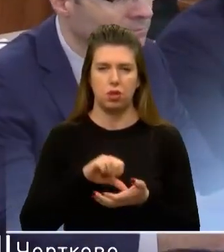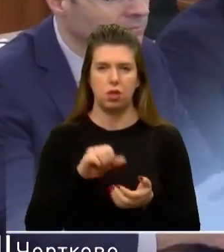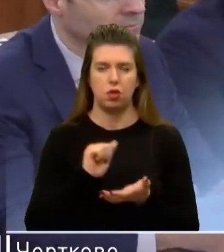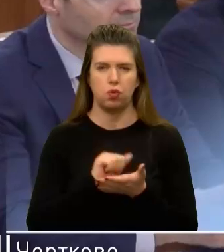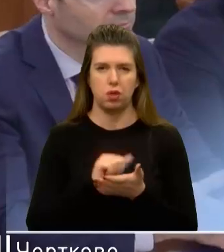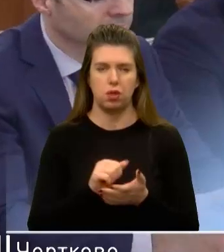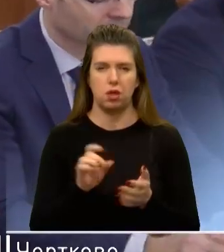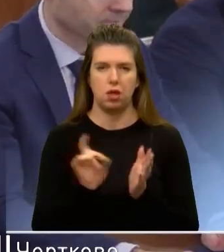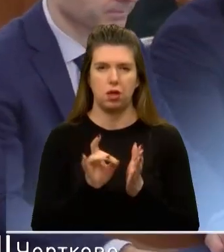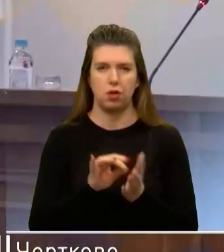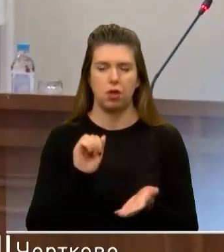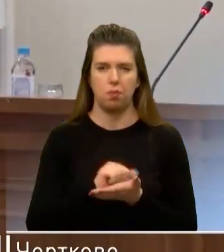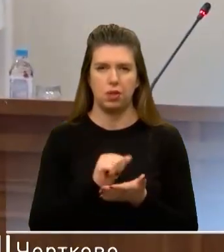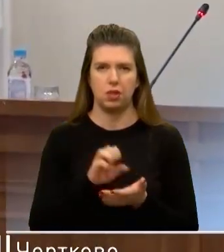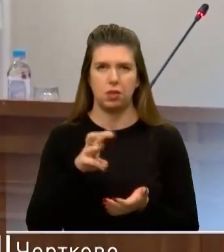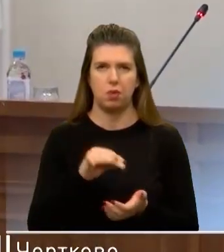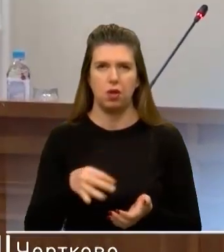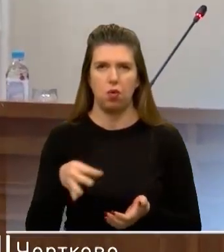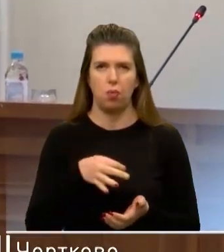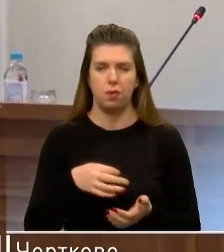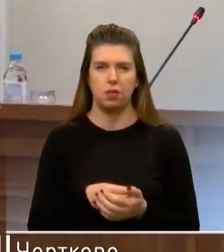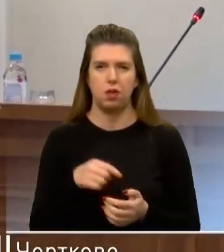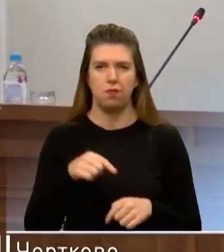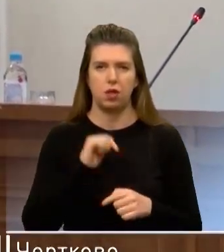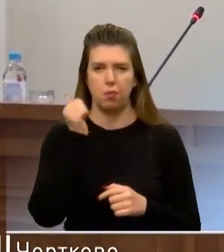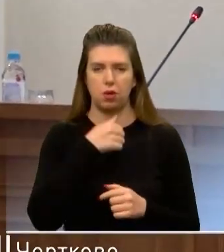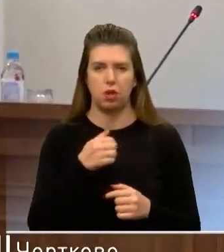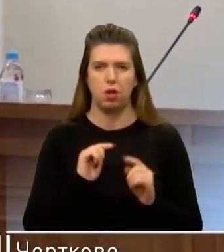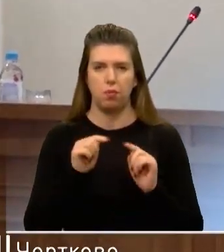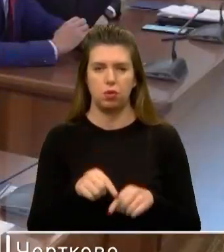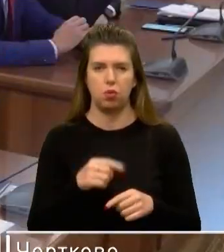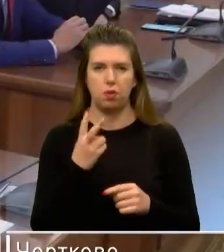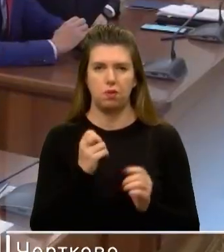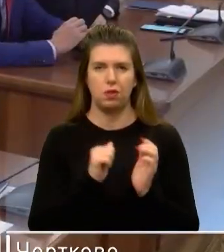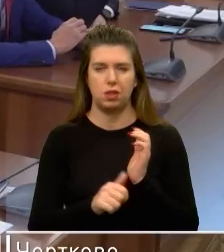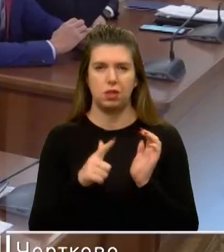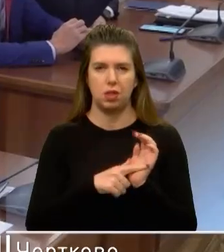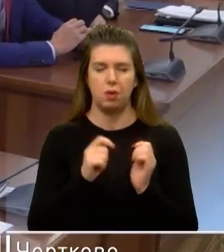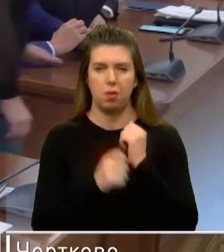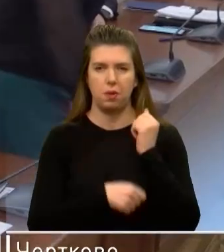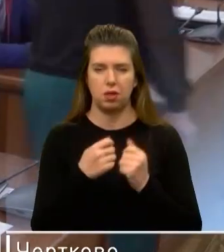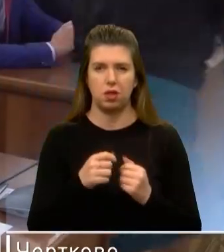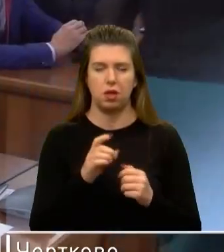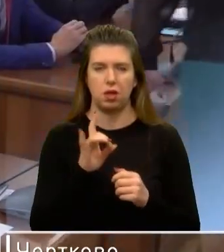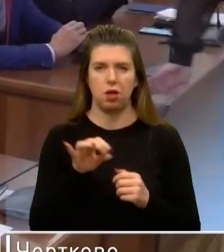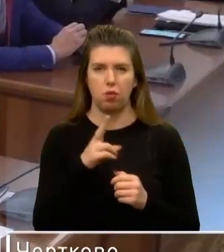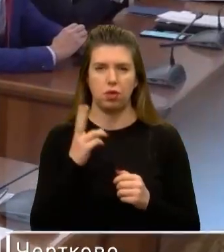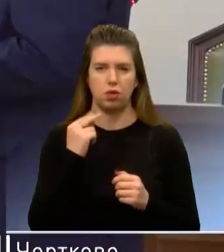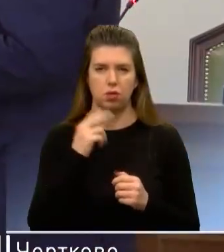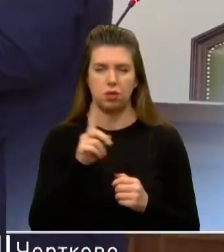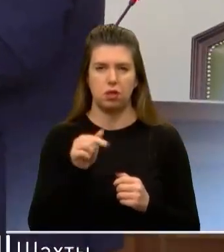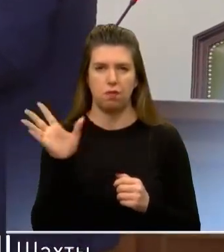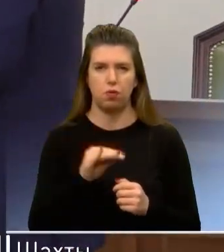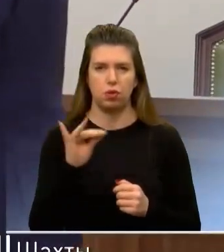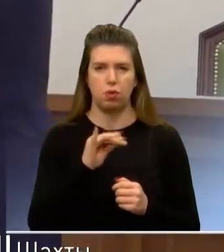журналисты электронных и печатных СМИ области в этом году от них поступило 267 материалов рекордное количество за